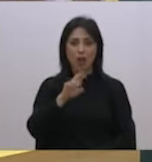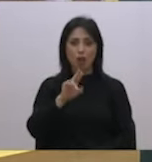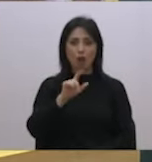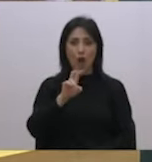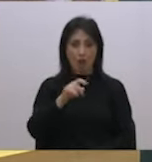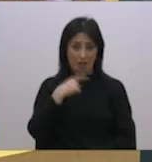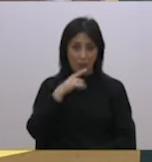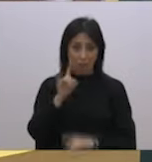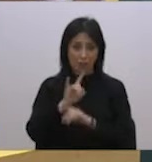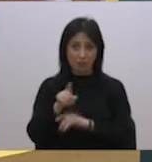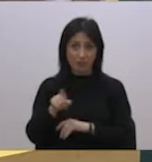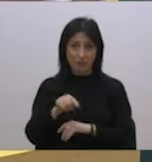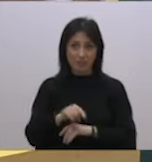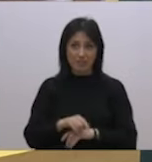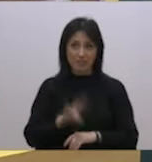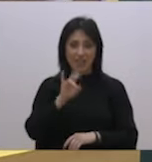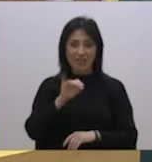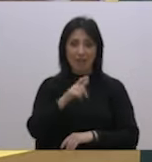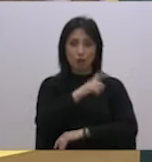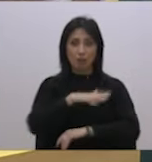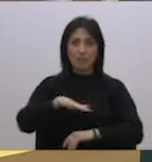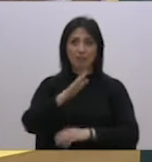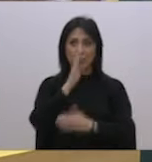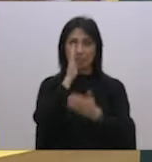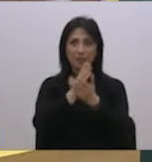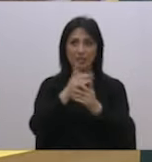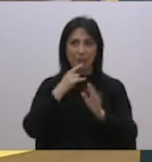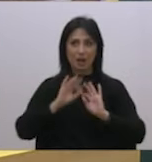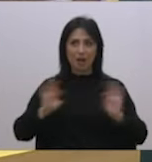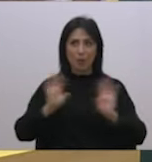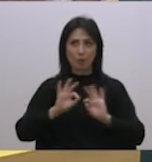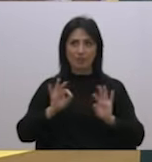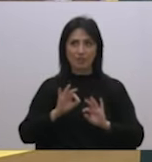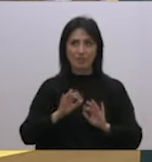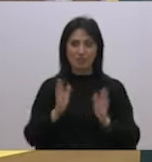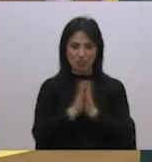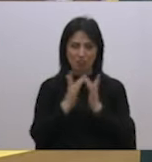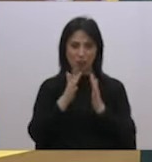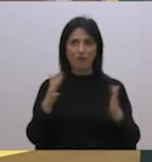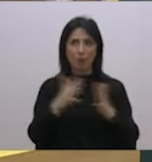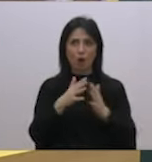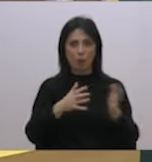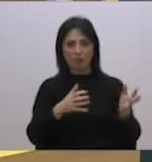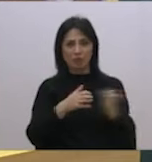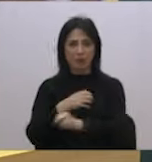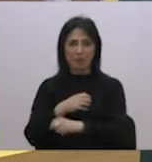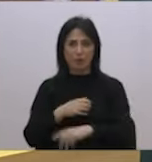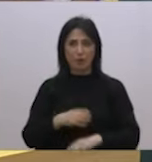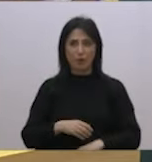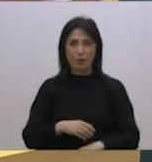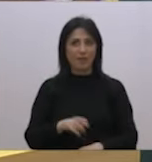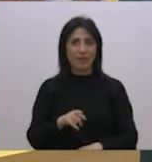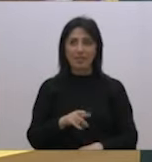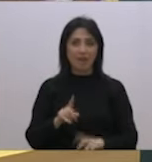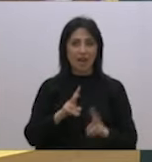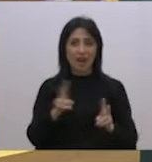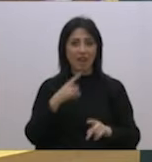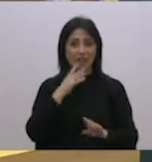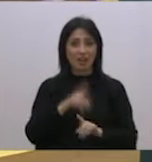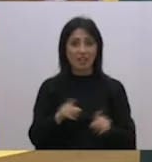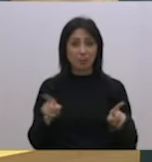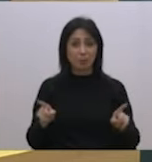da? NATO este Euric Vegan, Europa e da pe gamul Atshada. Itho de rom, om știa ebiu. Mare e sa care au inat cu